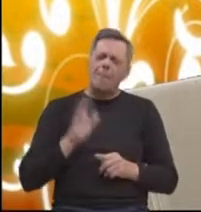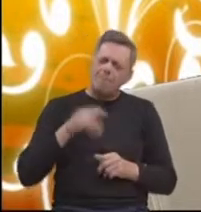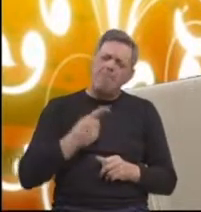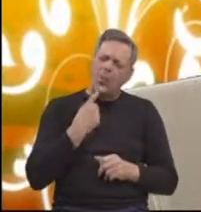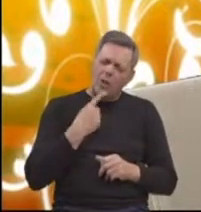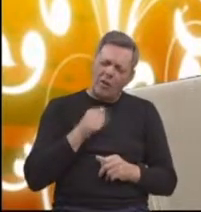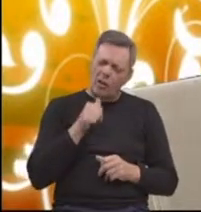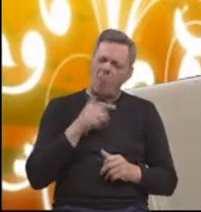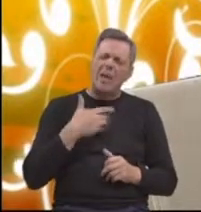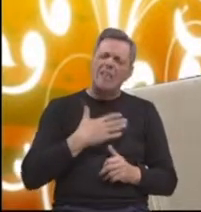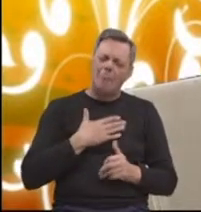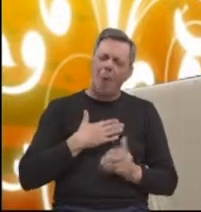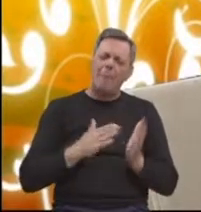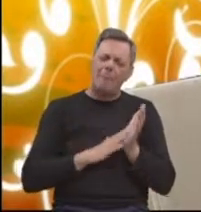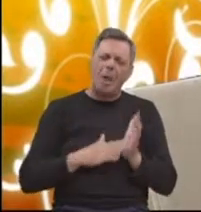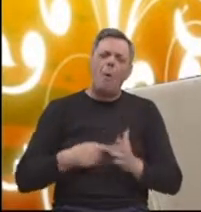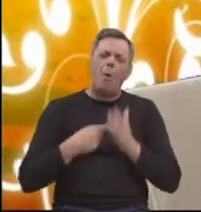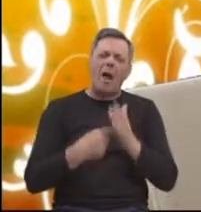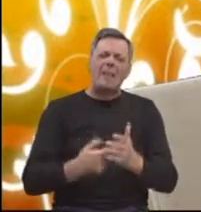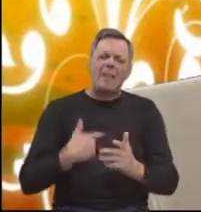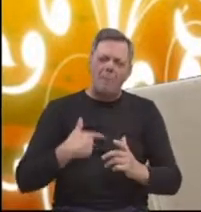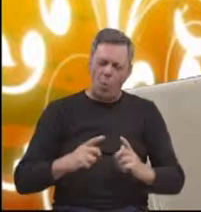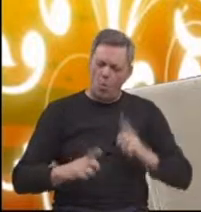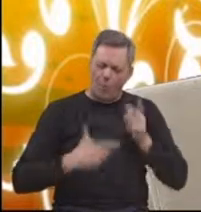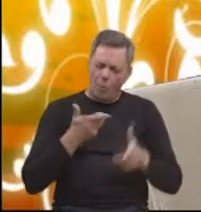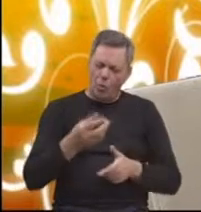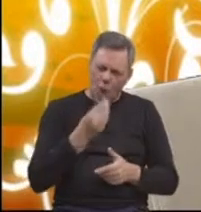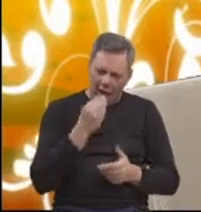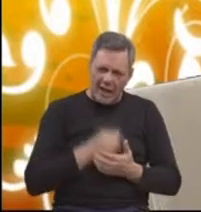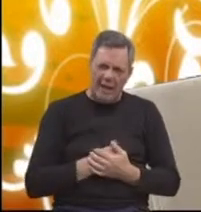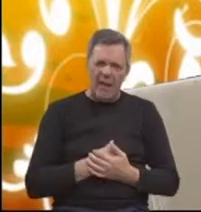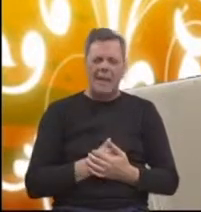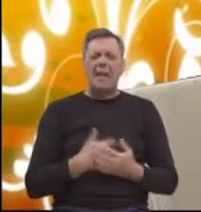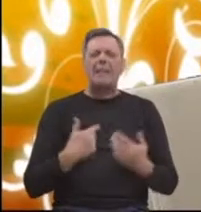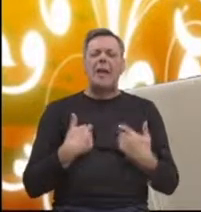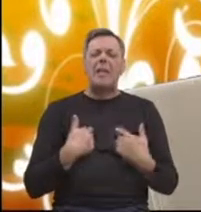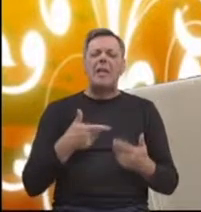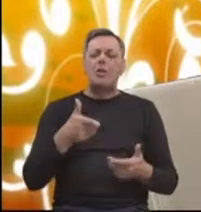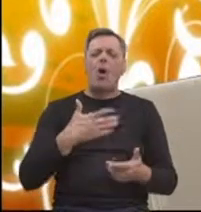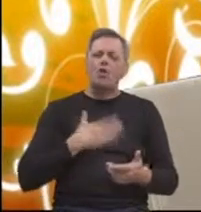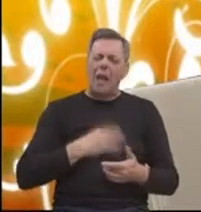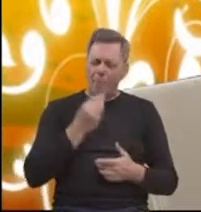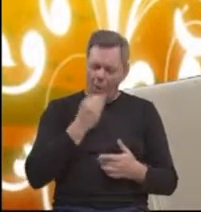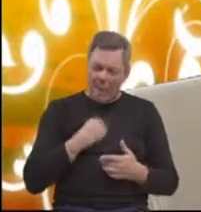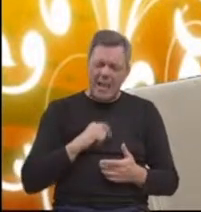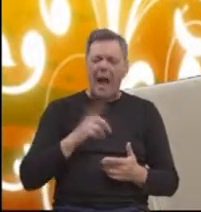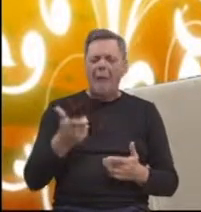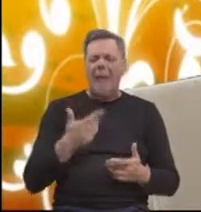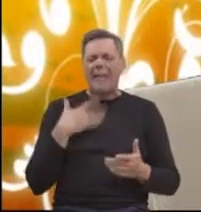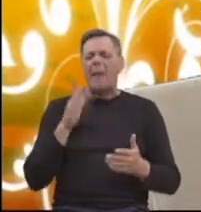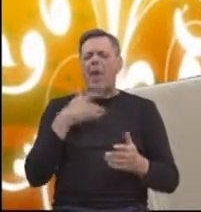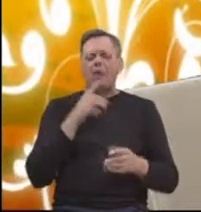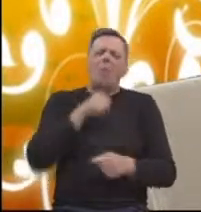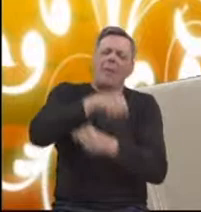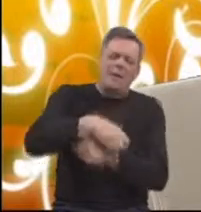pokušavati i naravno svojim primjerom pokazati da mi uživamo u toj hrani, da mi to želimo jesti, a ne da im nešto namećemo.